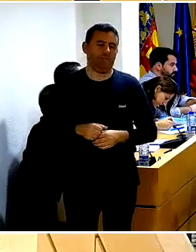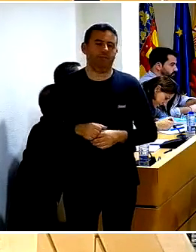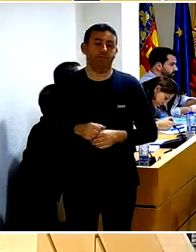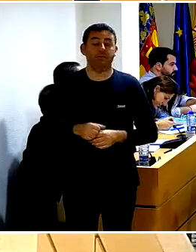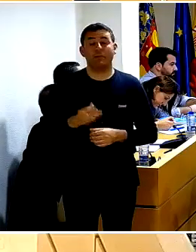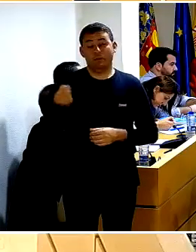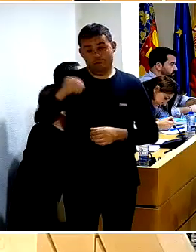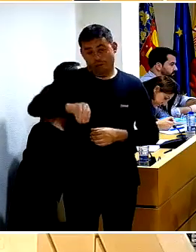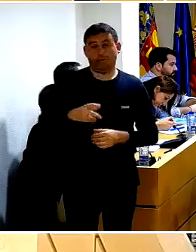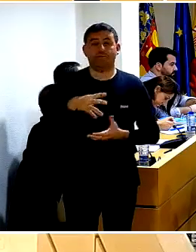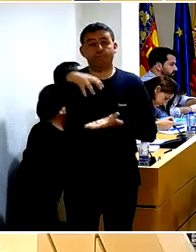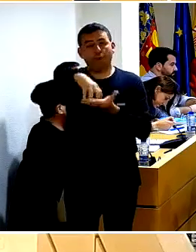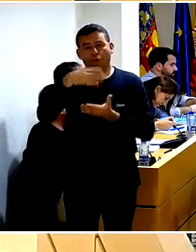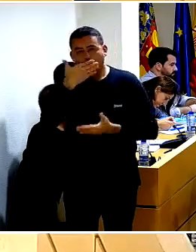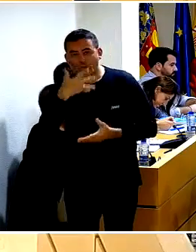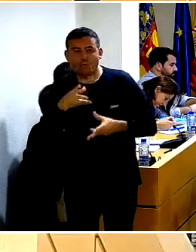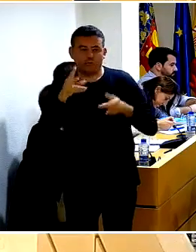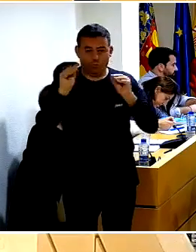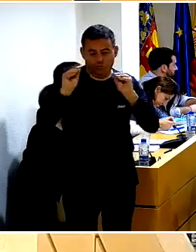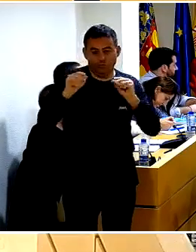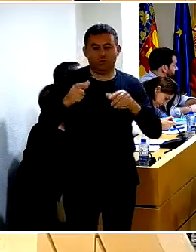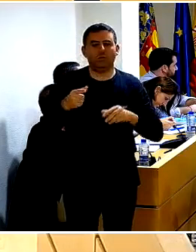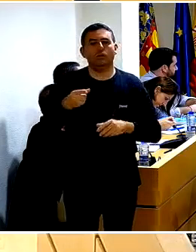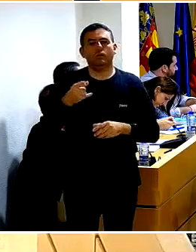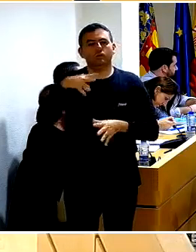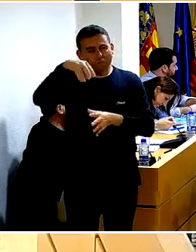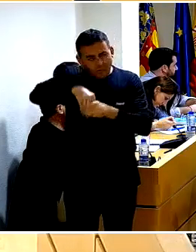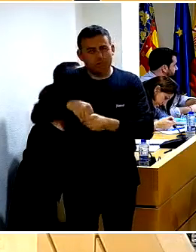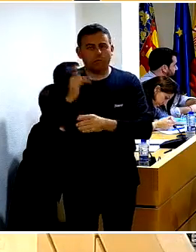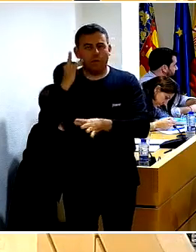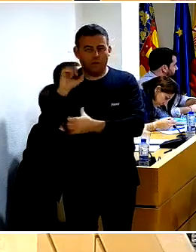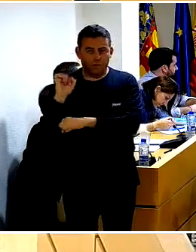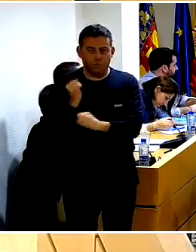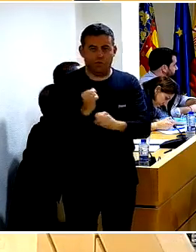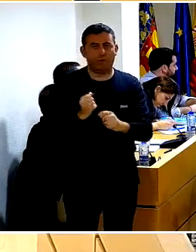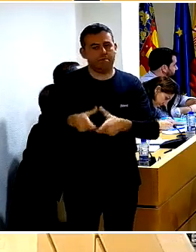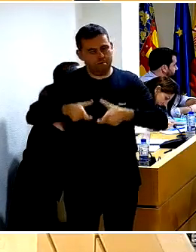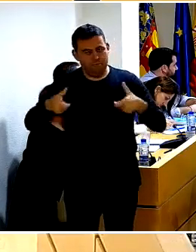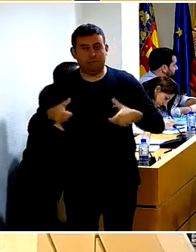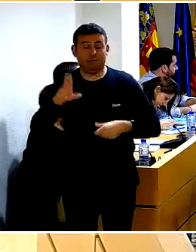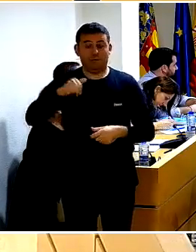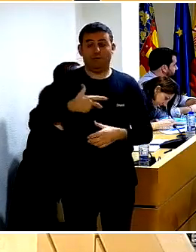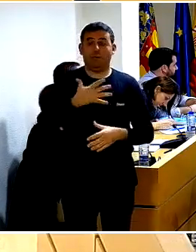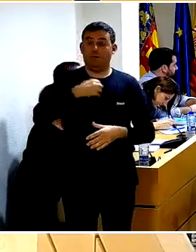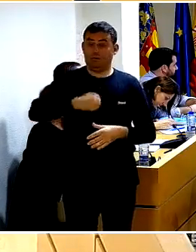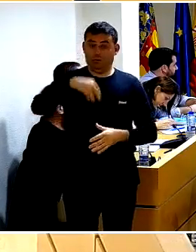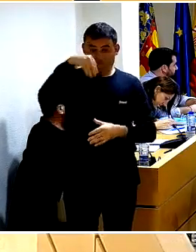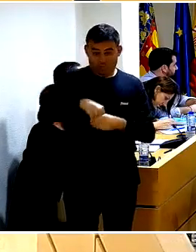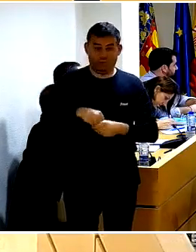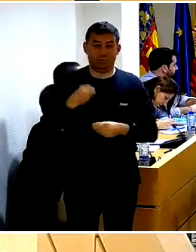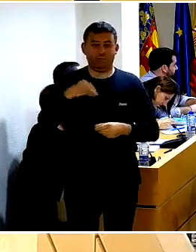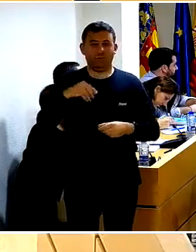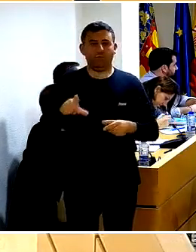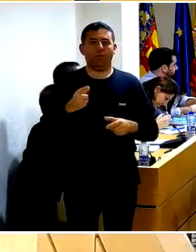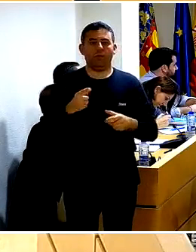centres educatius tenen i també per la posada en marxa de noves activitats en edificis de l'Ajuntament com el viver d'empreses que